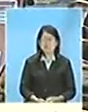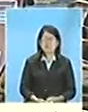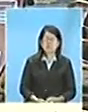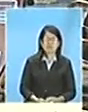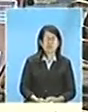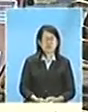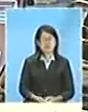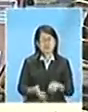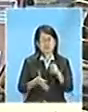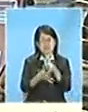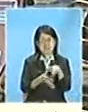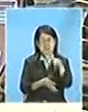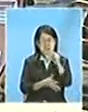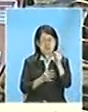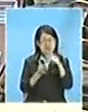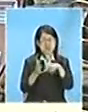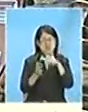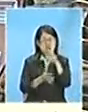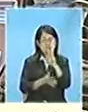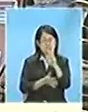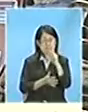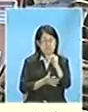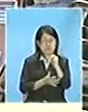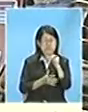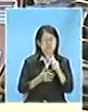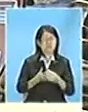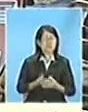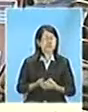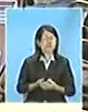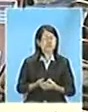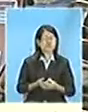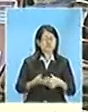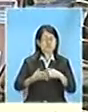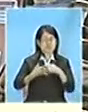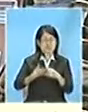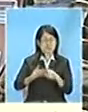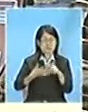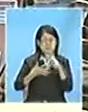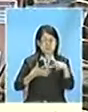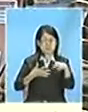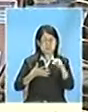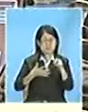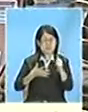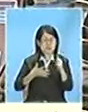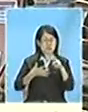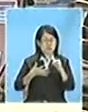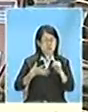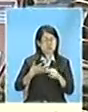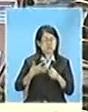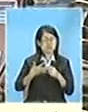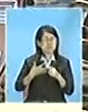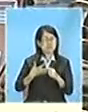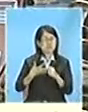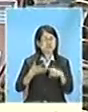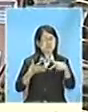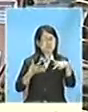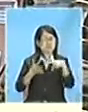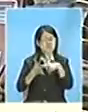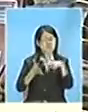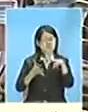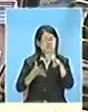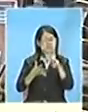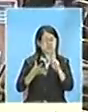นายต่วนอับดุลละดาโอมาริยอนายถนอมส่งเสริมนายถาวรลี